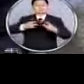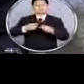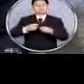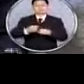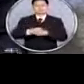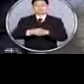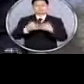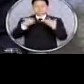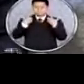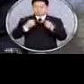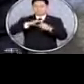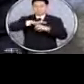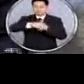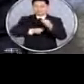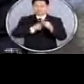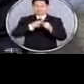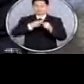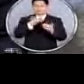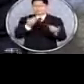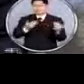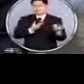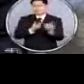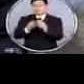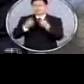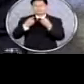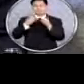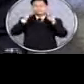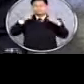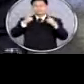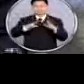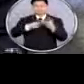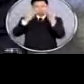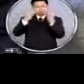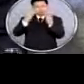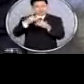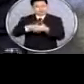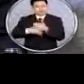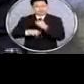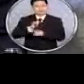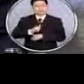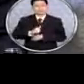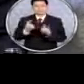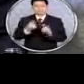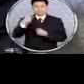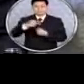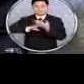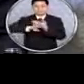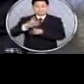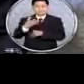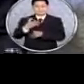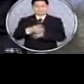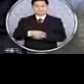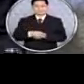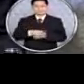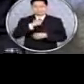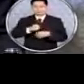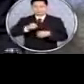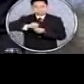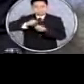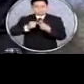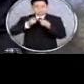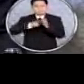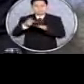刚出校门的年轻人失业率都比全部要来得高，我们现在已经逐渐地把它减少，尤其是还有许多创造第二专长的